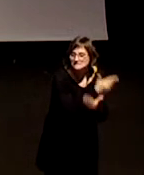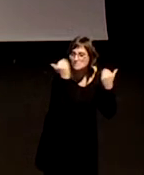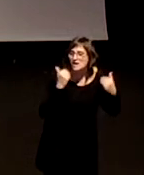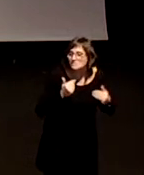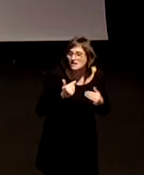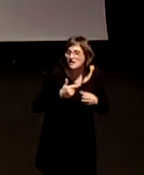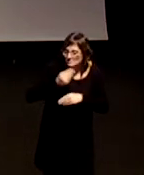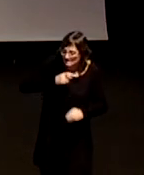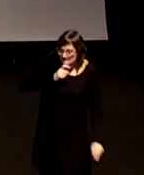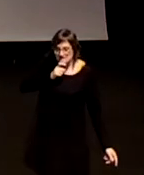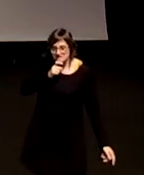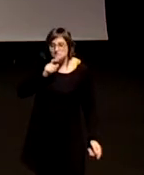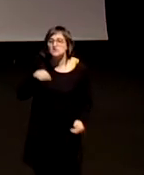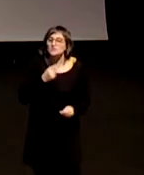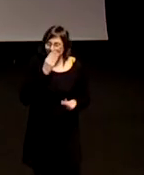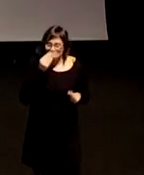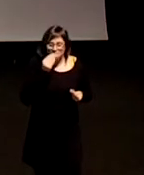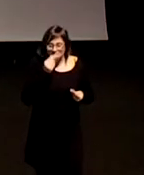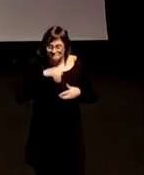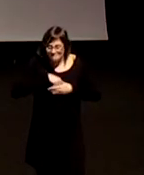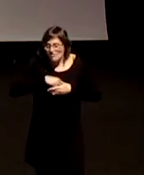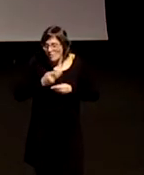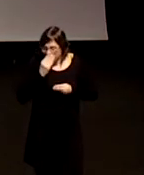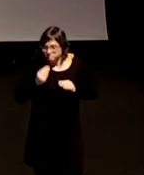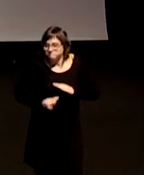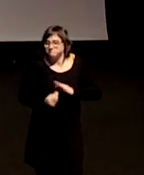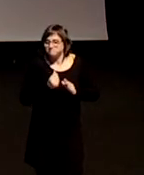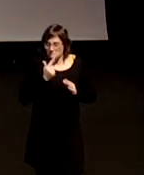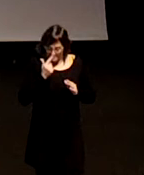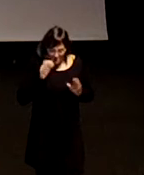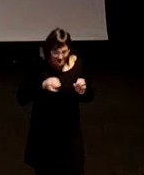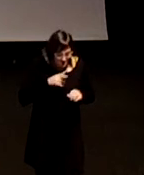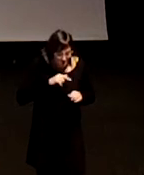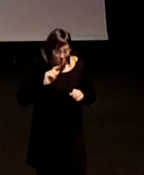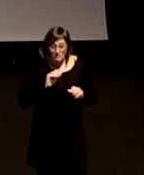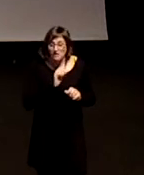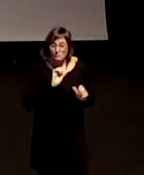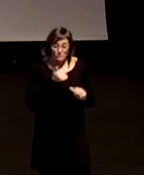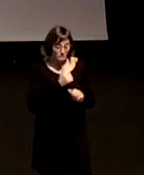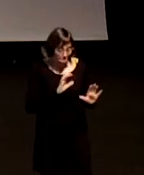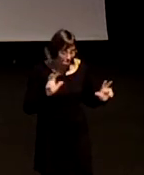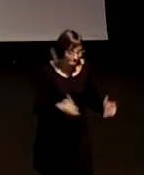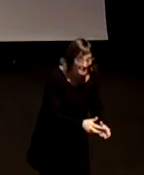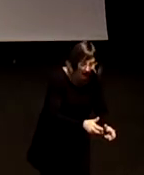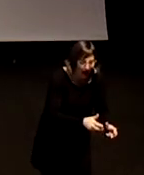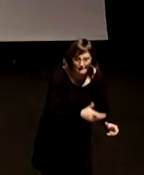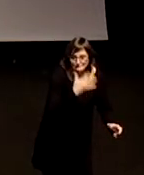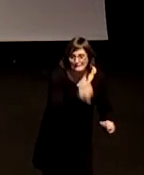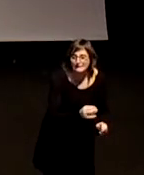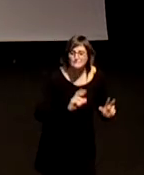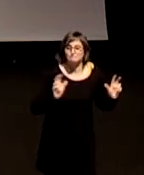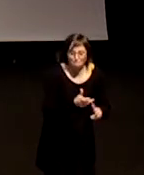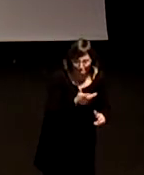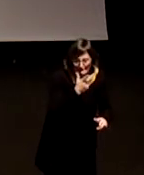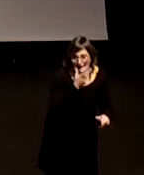s'apprend chasse et qu'elle pourra attraper comment la trappe et donc ils ratent beaucoup donc il y en a beaucoup qui sont pas c'est pas bien qu'ils se nourrissent